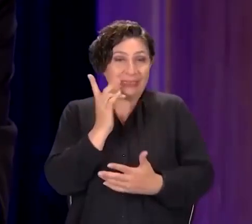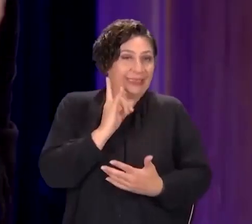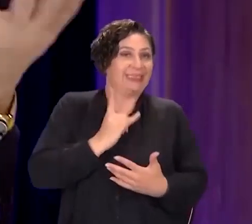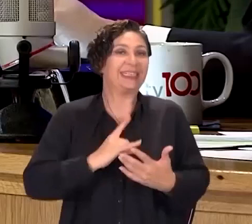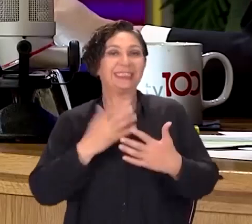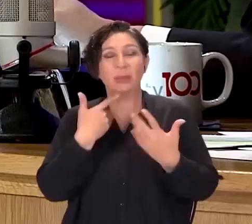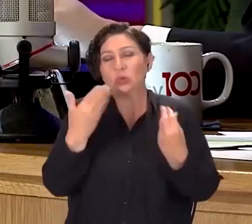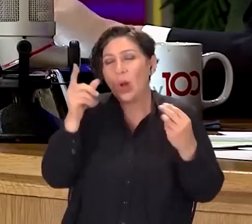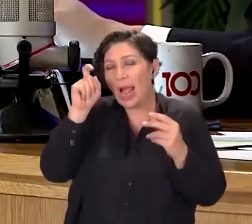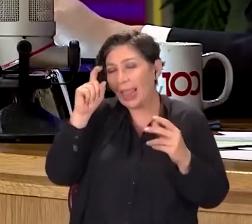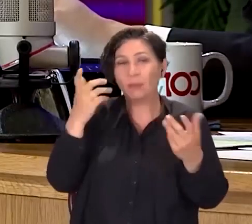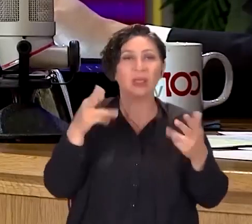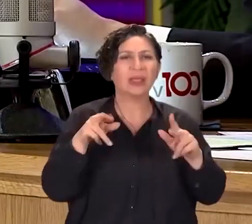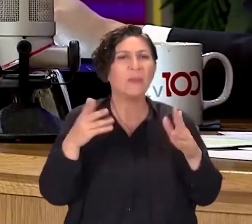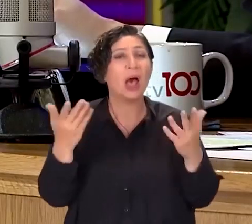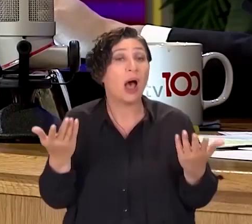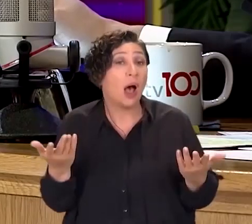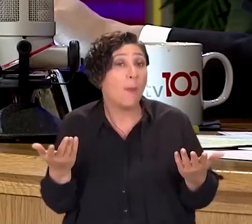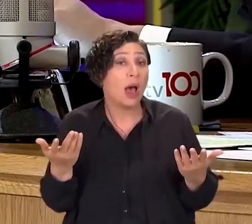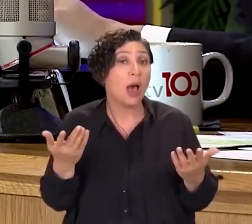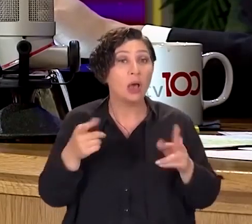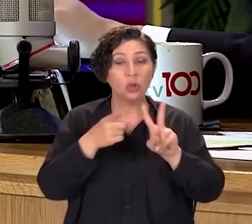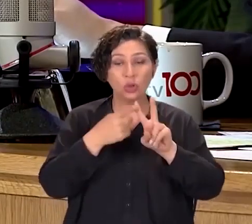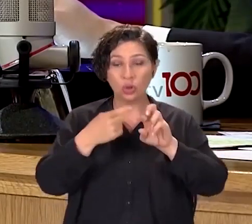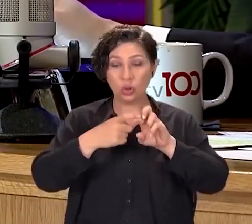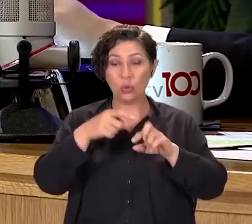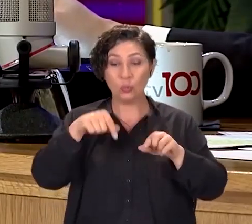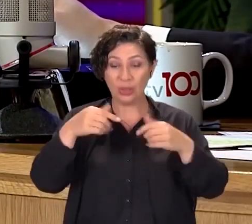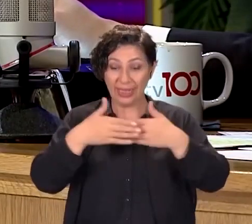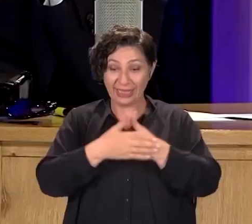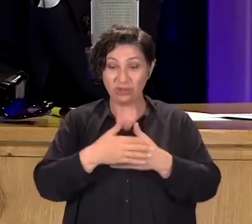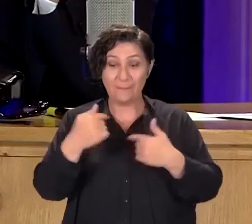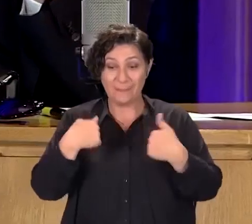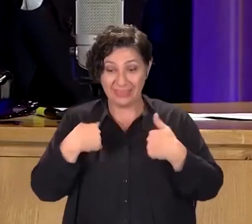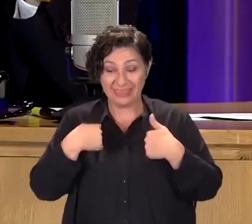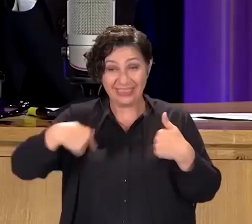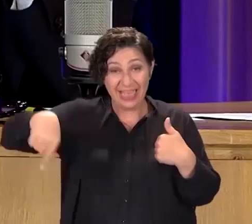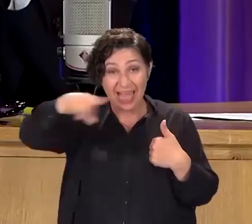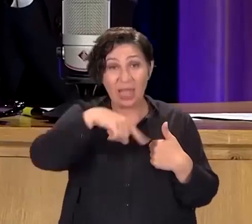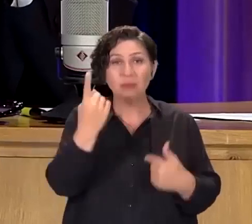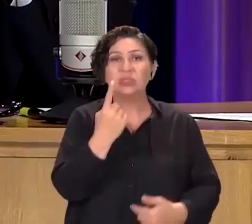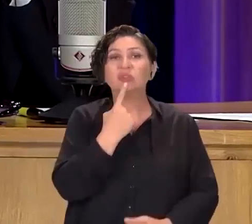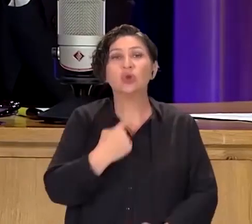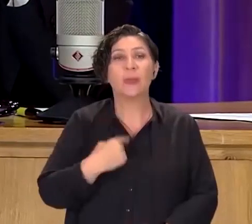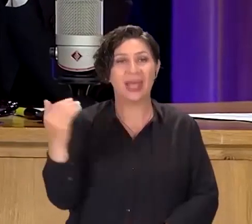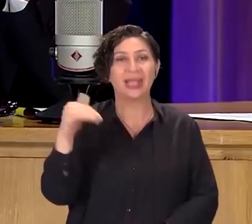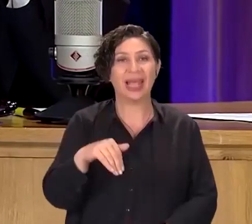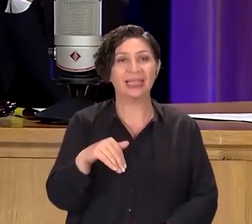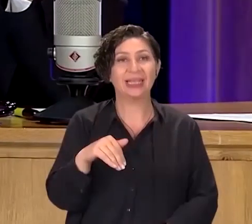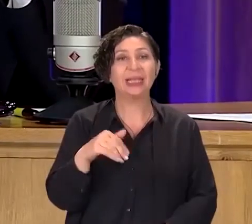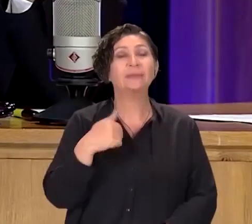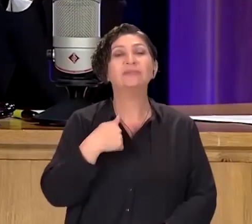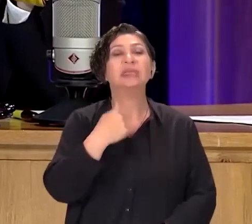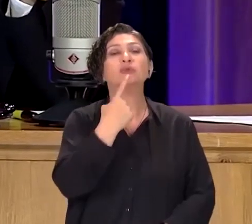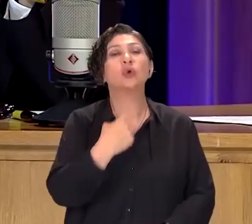ben o kadar akıllıyım ki filan. Fakat Nur bize bu gece bir şey söylemeye geldi buraya. Bize